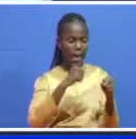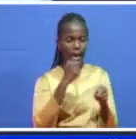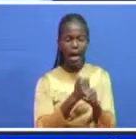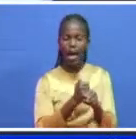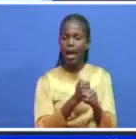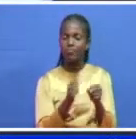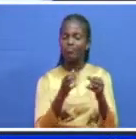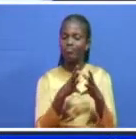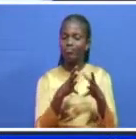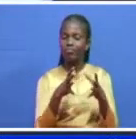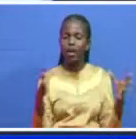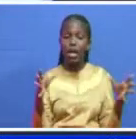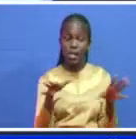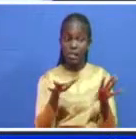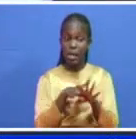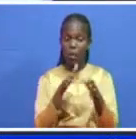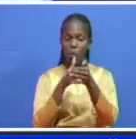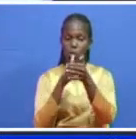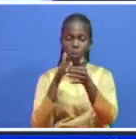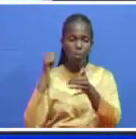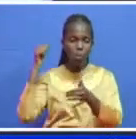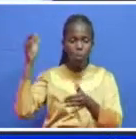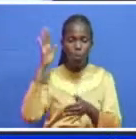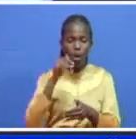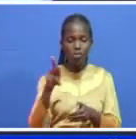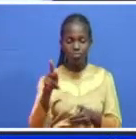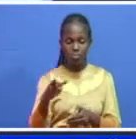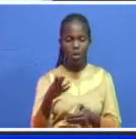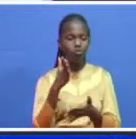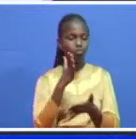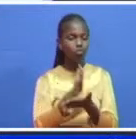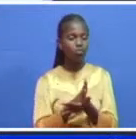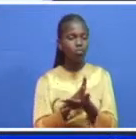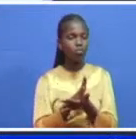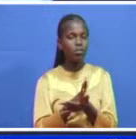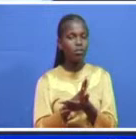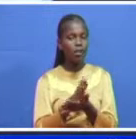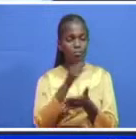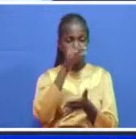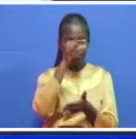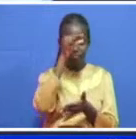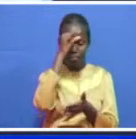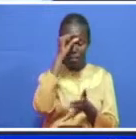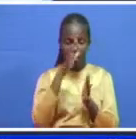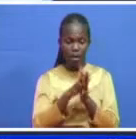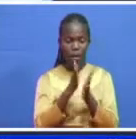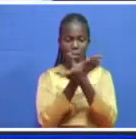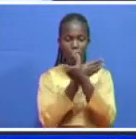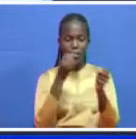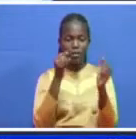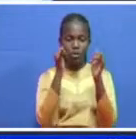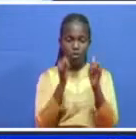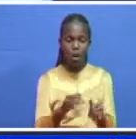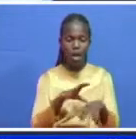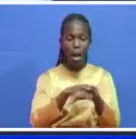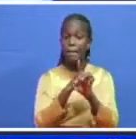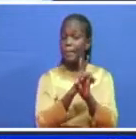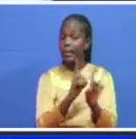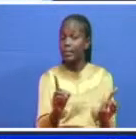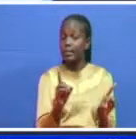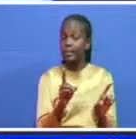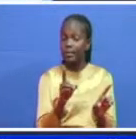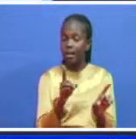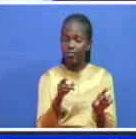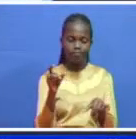munene kiuteti ni kuhithiwa ni uo ndhi ya Kenya inekwatiye silikali na musumbi wa imbia ateo